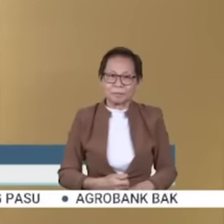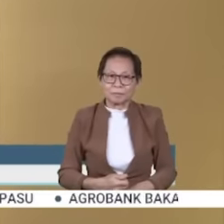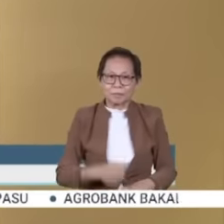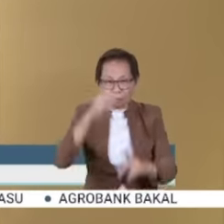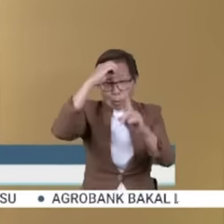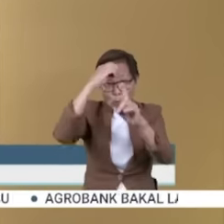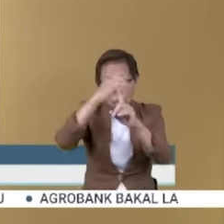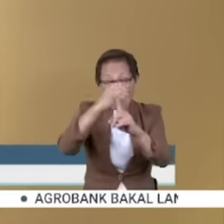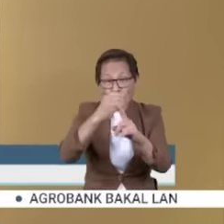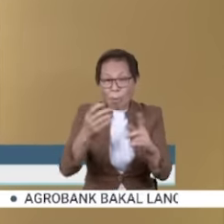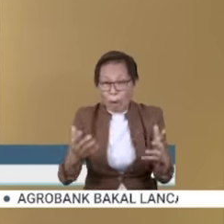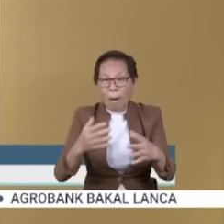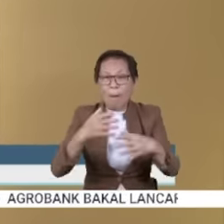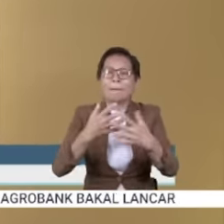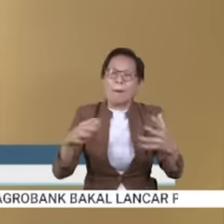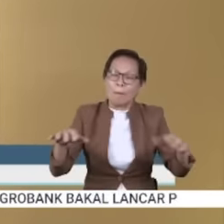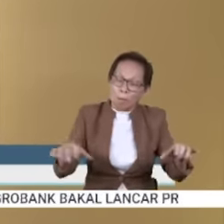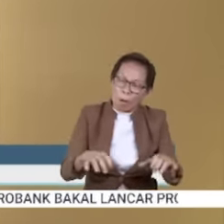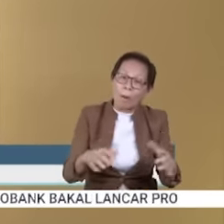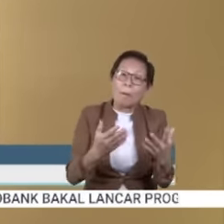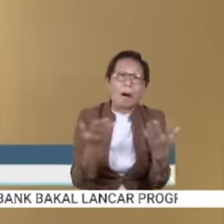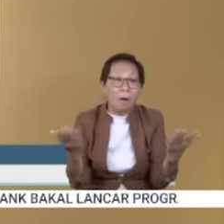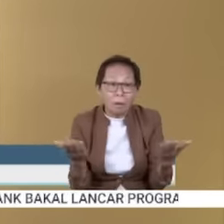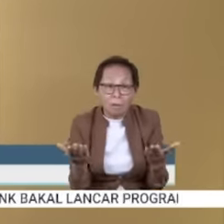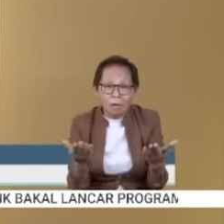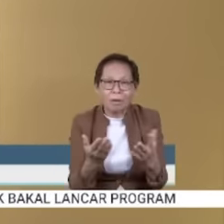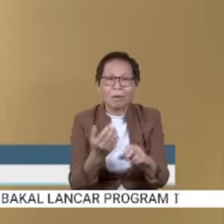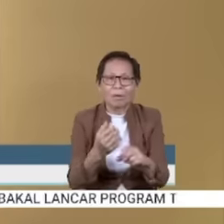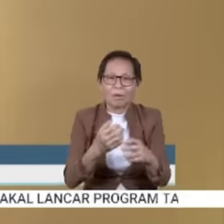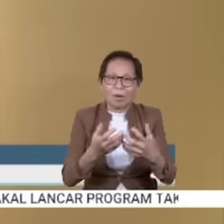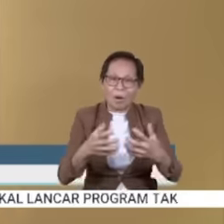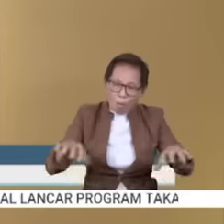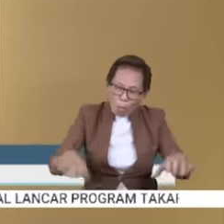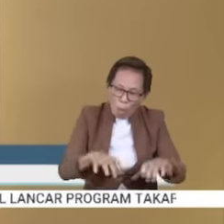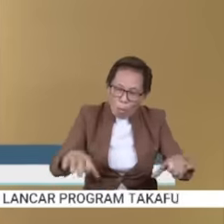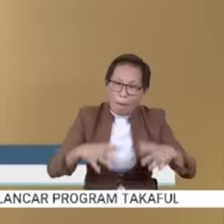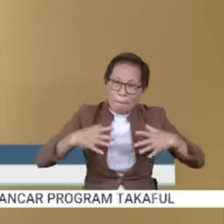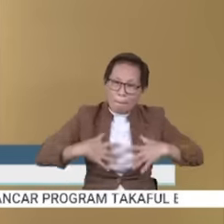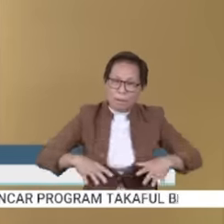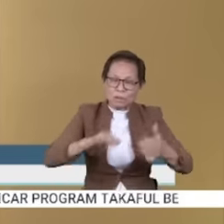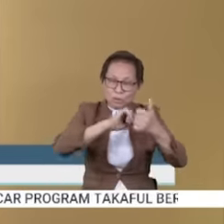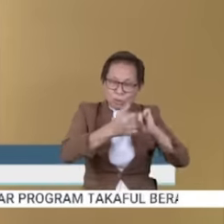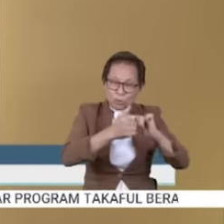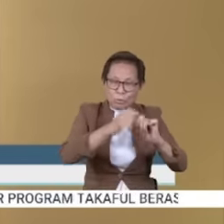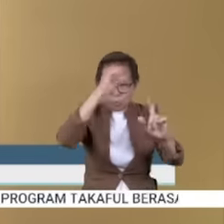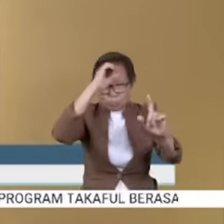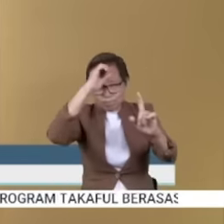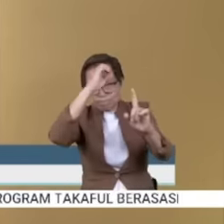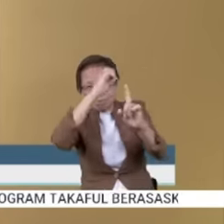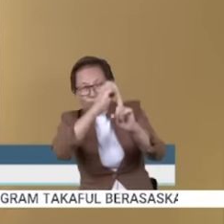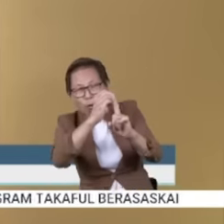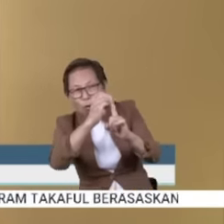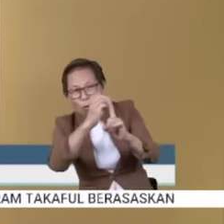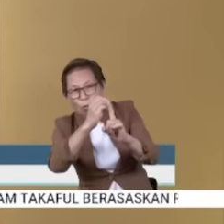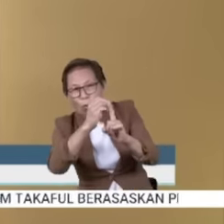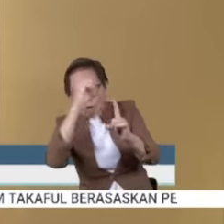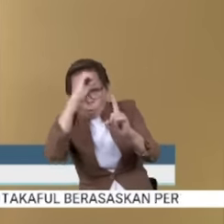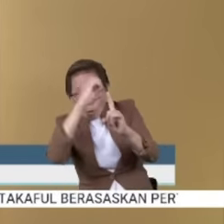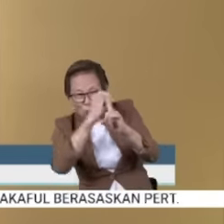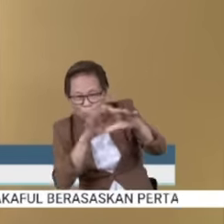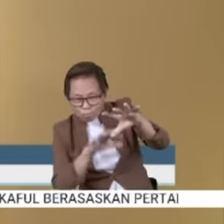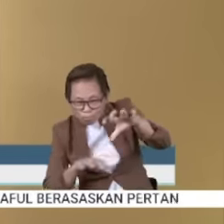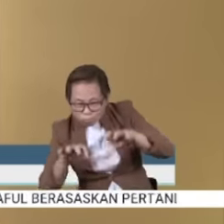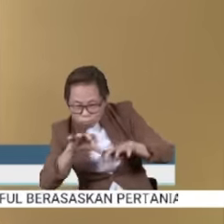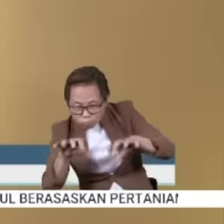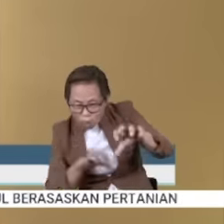melalui Pembuatan itu baju-baju sokan kimara Gang yang bermotif ya supaya boleh